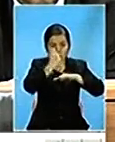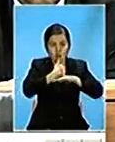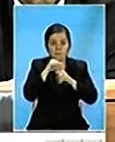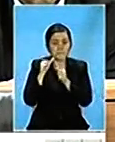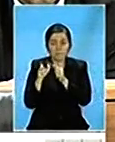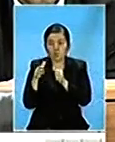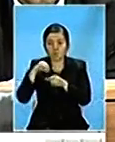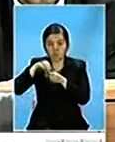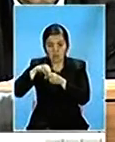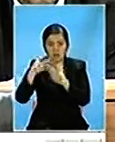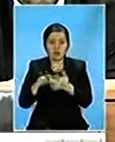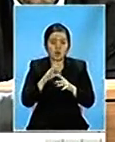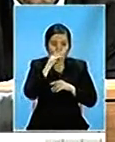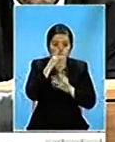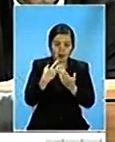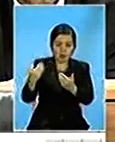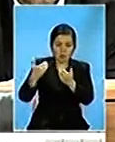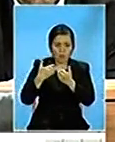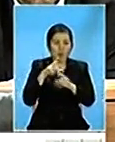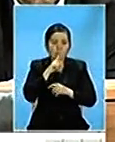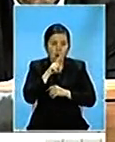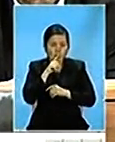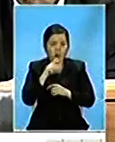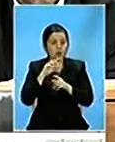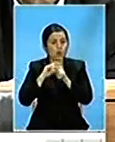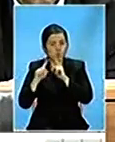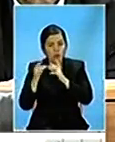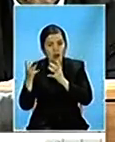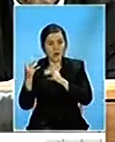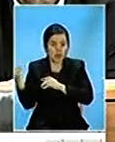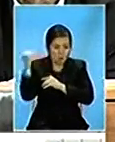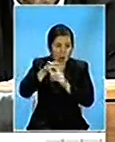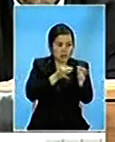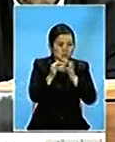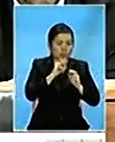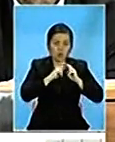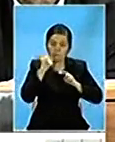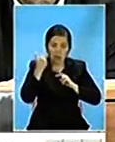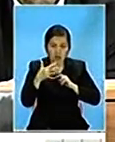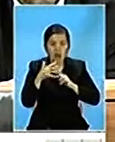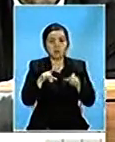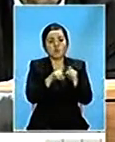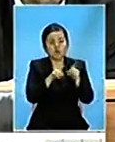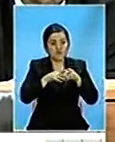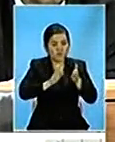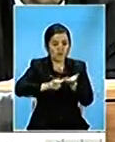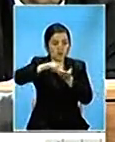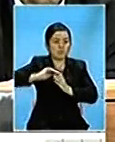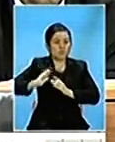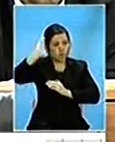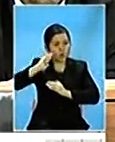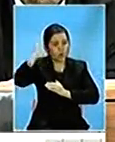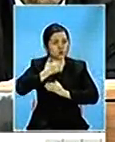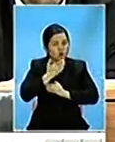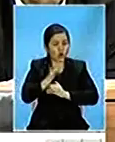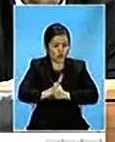ที่นี่เวลาท่านพูดจาท่านพาดพิงท่านให้ร้ายต่างๆเนี่ยเข้ามาชี้แจงไม่ได้ครับเวลาของฝ่ายท่านท่านก็ลุกขึ้นประท้วงตลอดเ